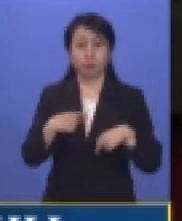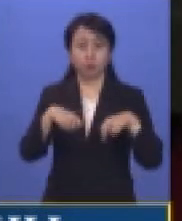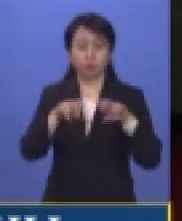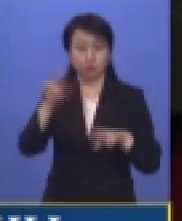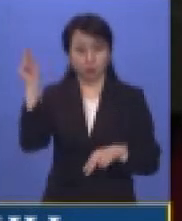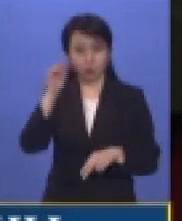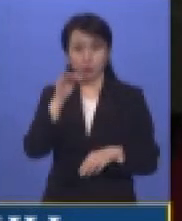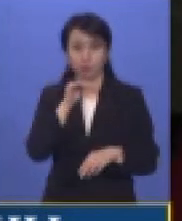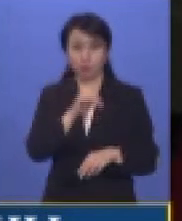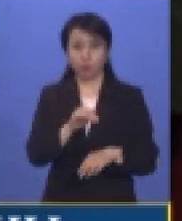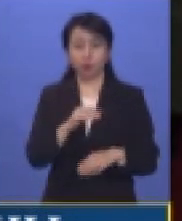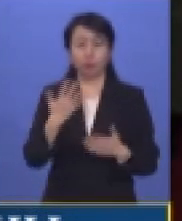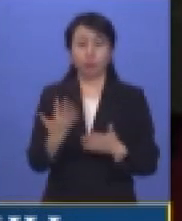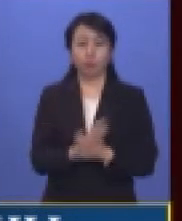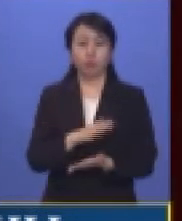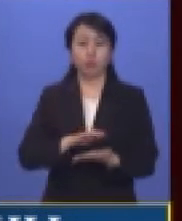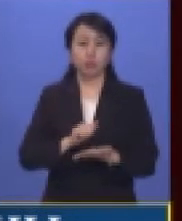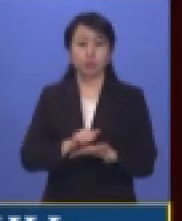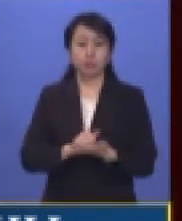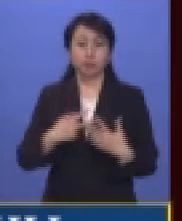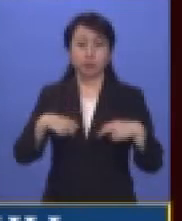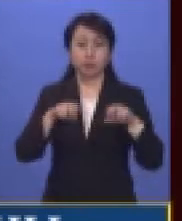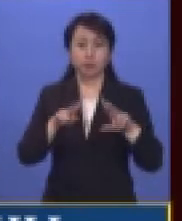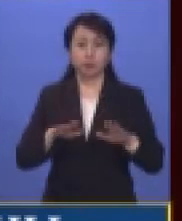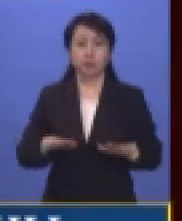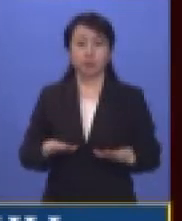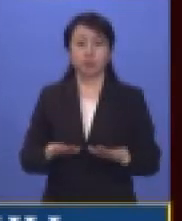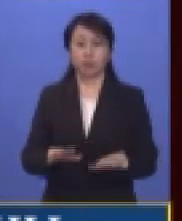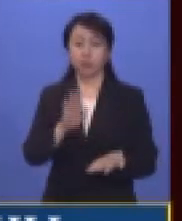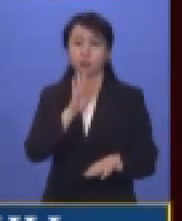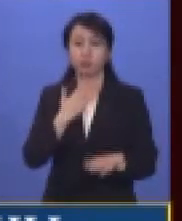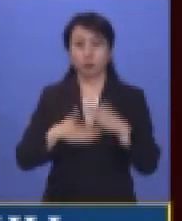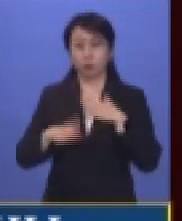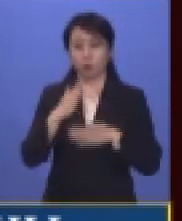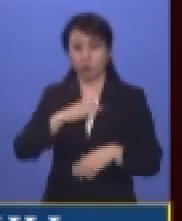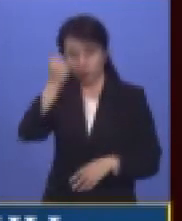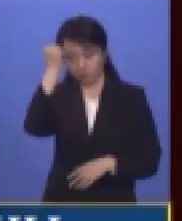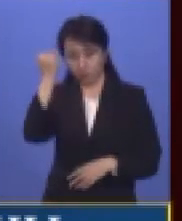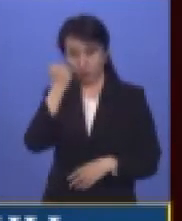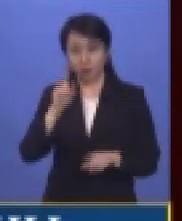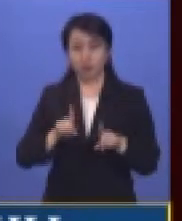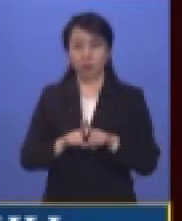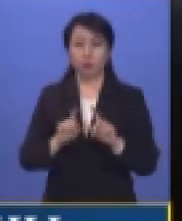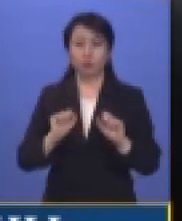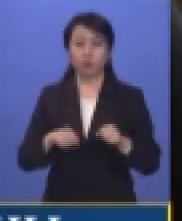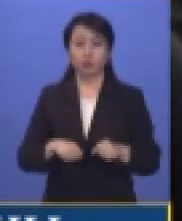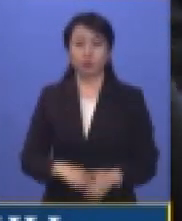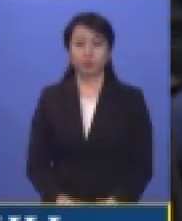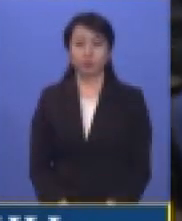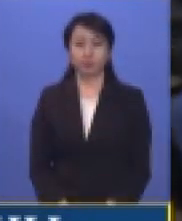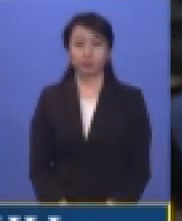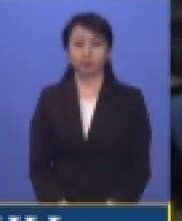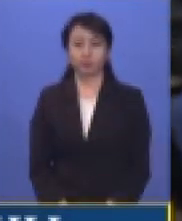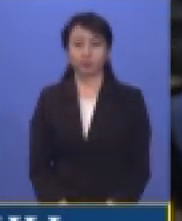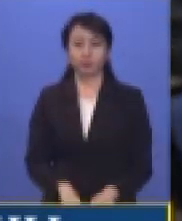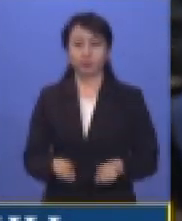обучения в профессиональном колледже и получила диплом по специальности швея. Девушка очень рада и благодарна за такую возможность. Так получилось то, что